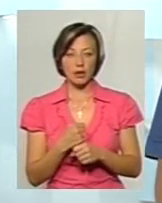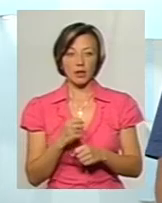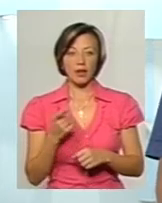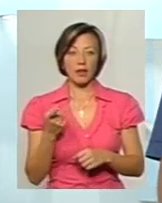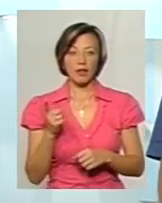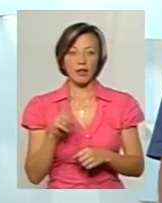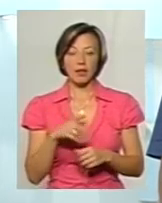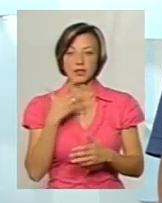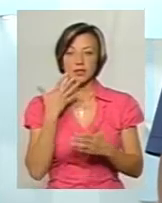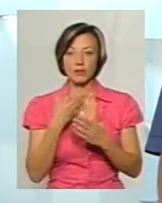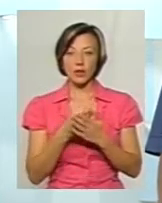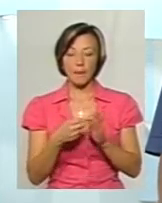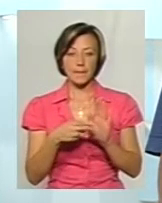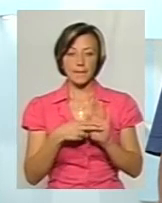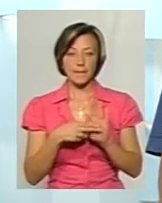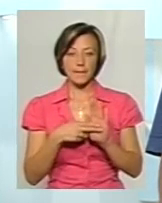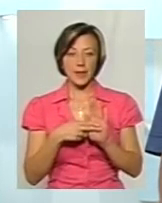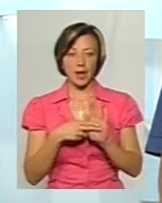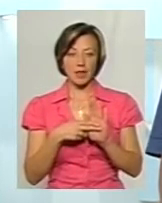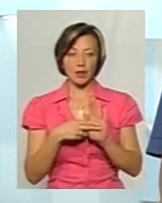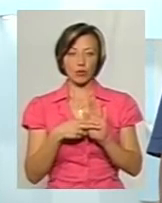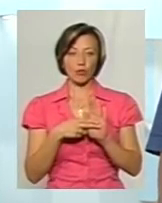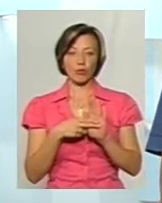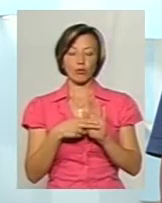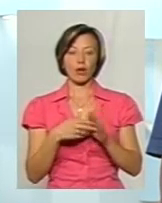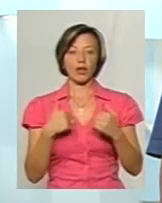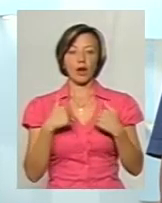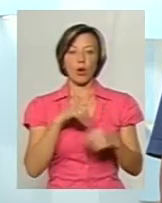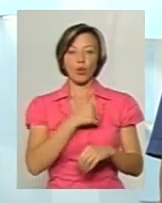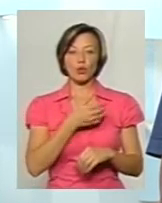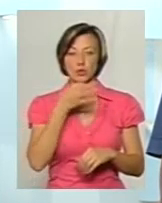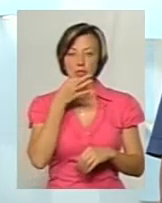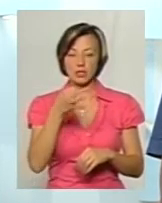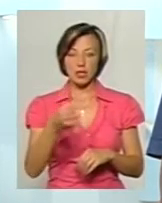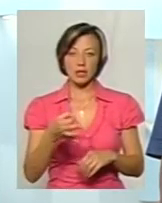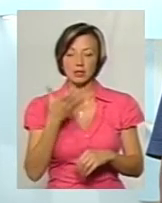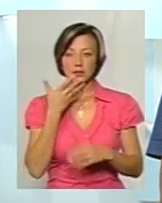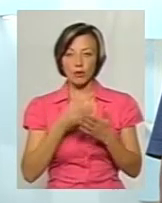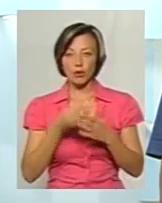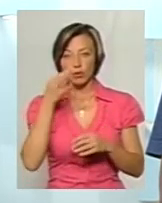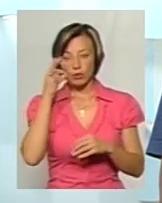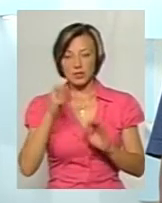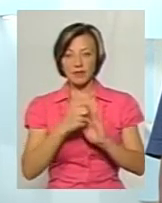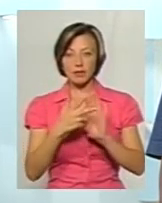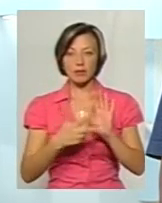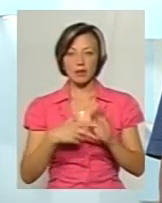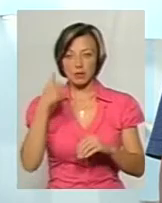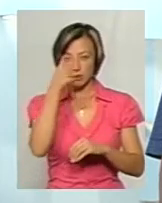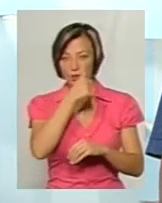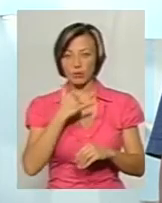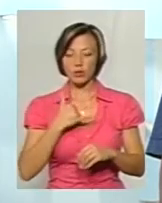своїм брендом. Ви знаєте, я хочу свого досвіду сказати, що за 18 років ми пройшли досить великий